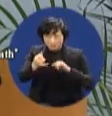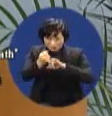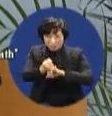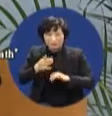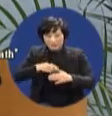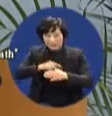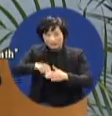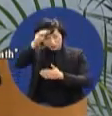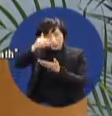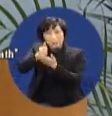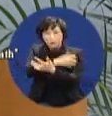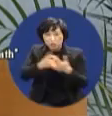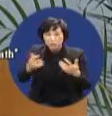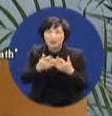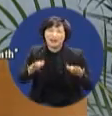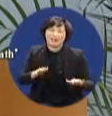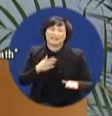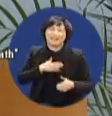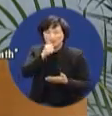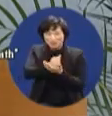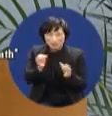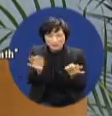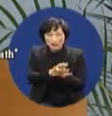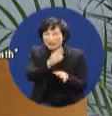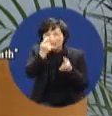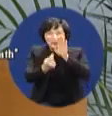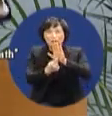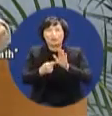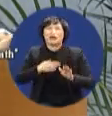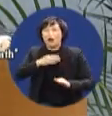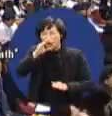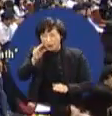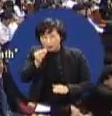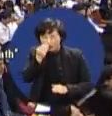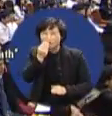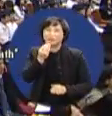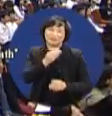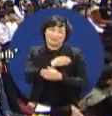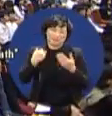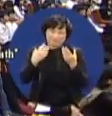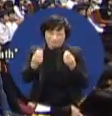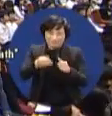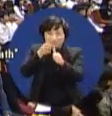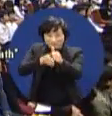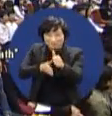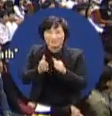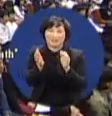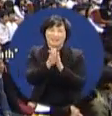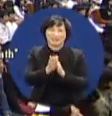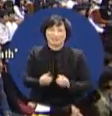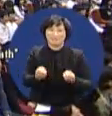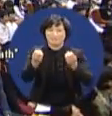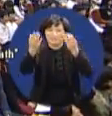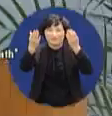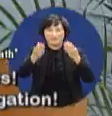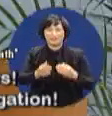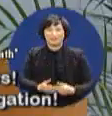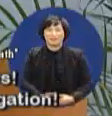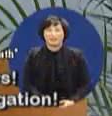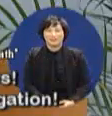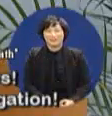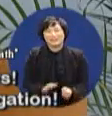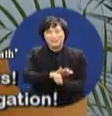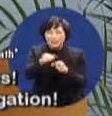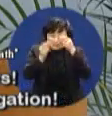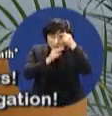나는 속죄받은 증거로 거룩합니다. 자신 있어야 된다 이 말입니다. 할렐루야.